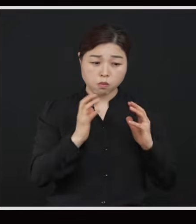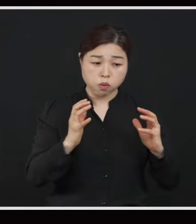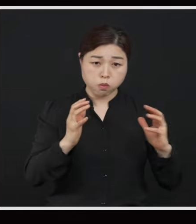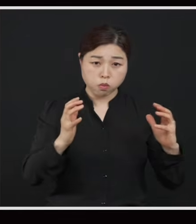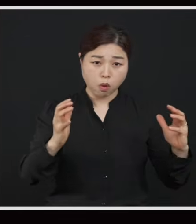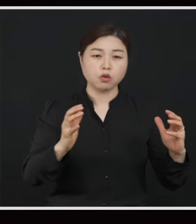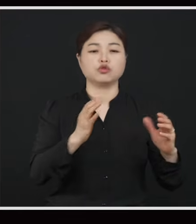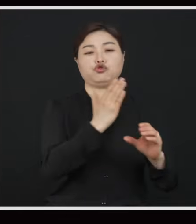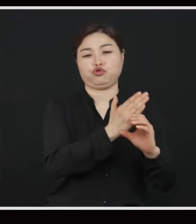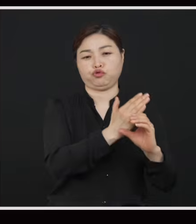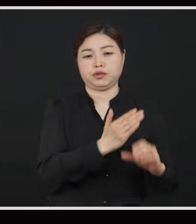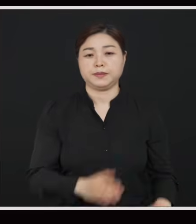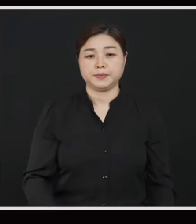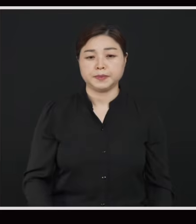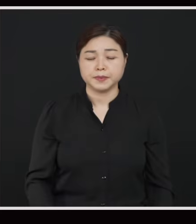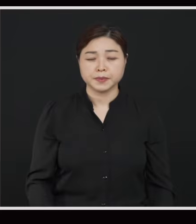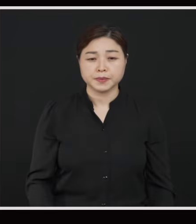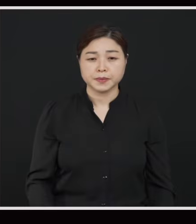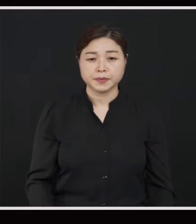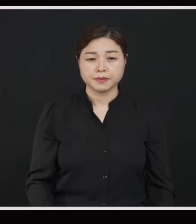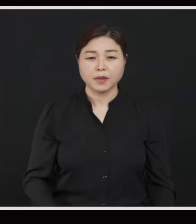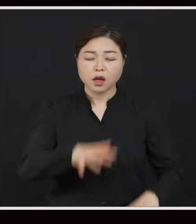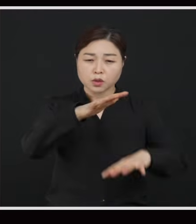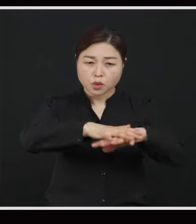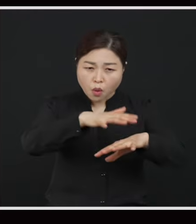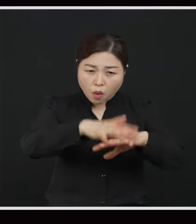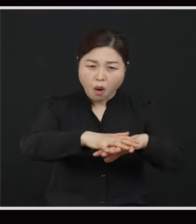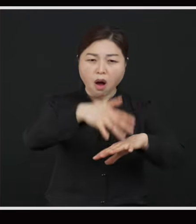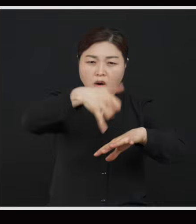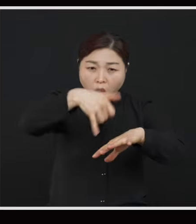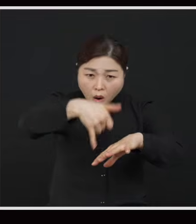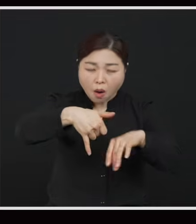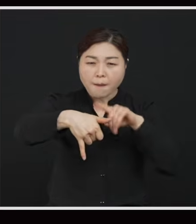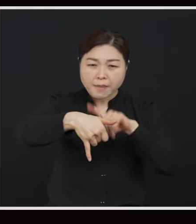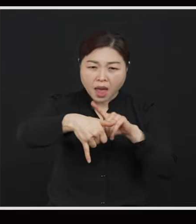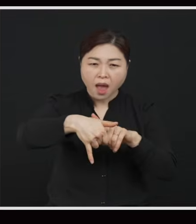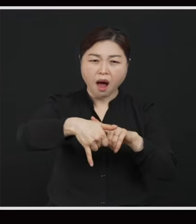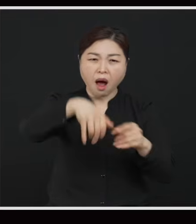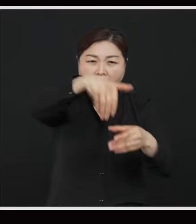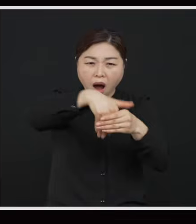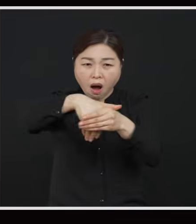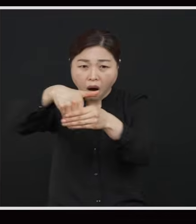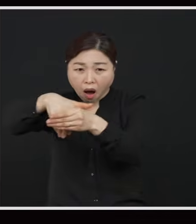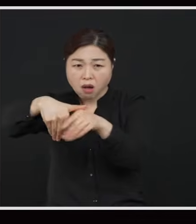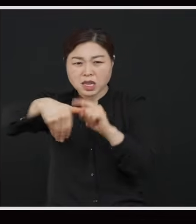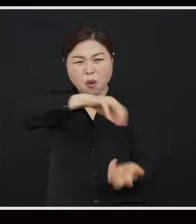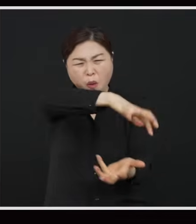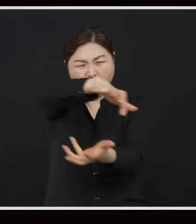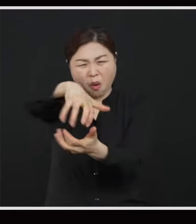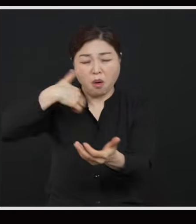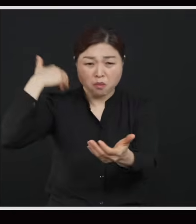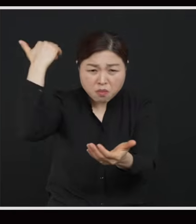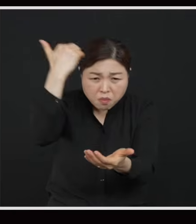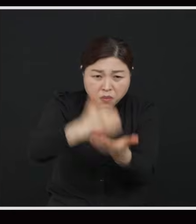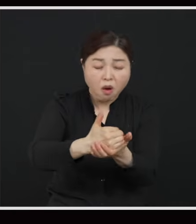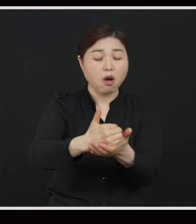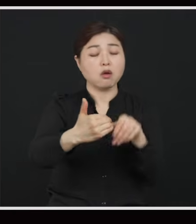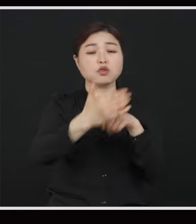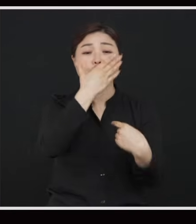지금 증가를 하고 있어요. 이게 지금 농업혁명이 가져온 농업혁명이